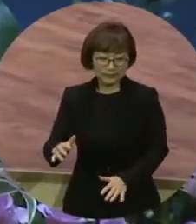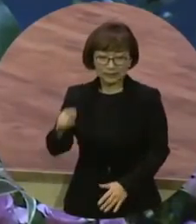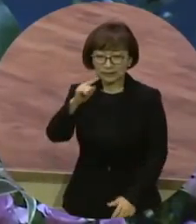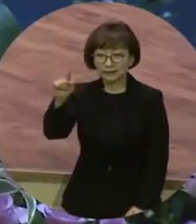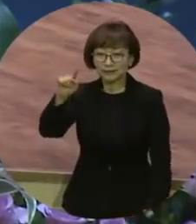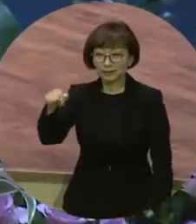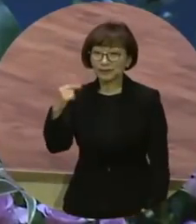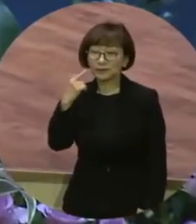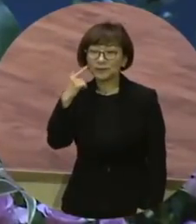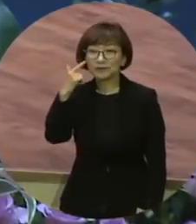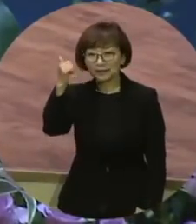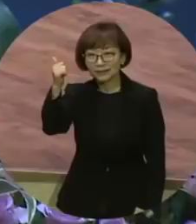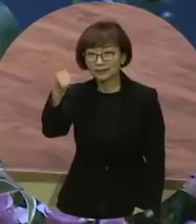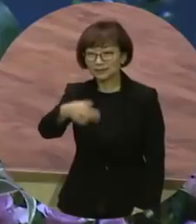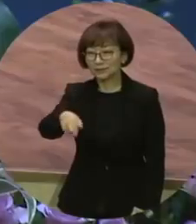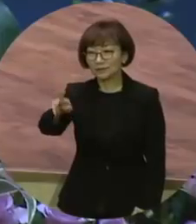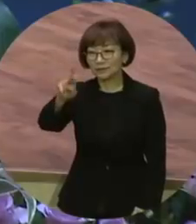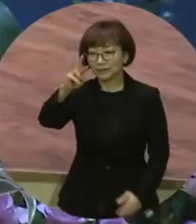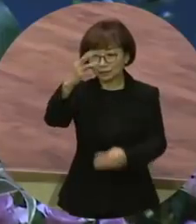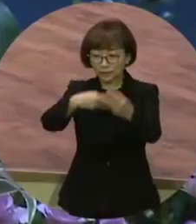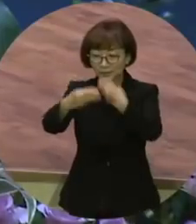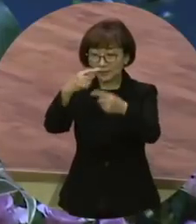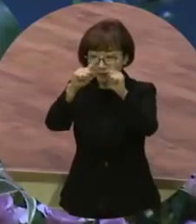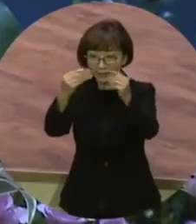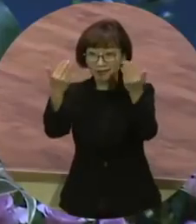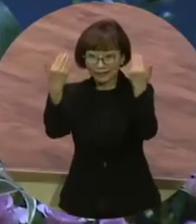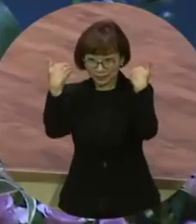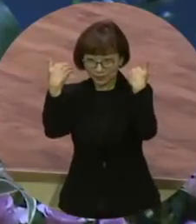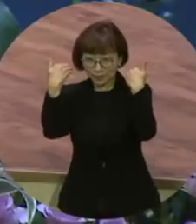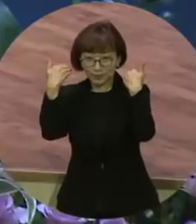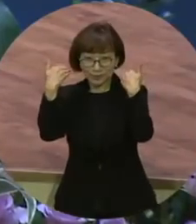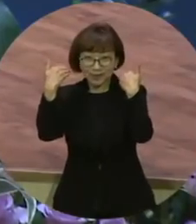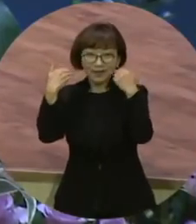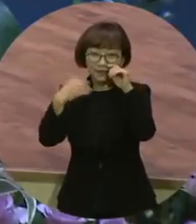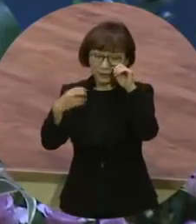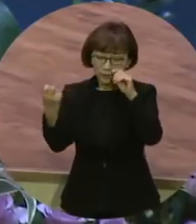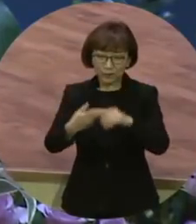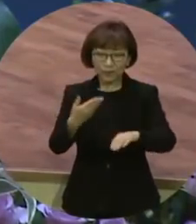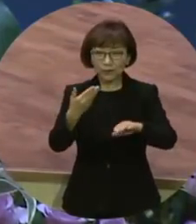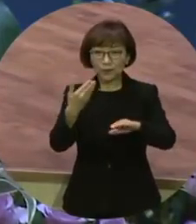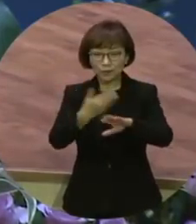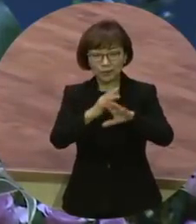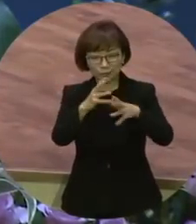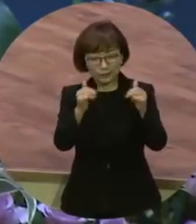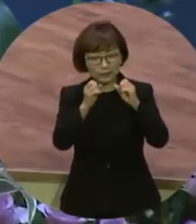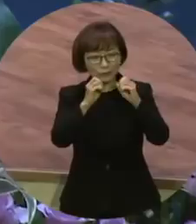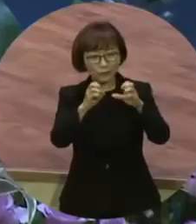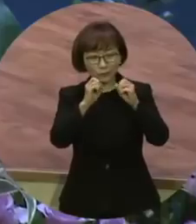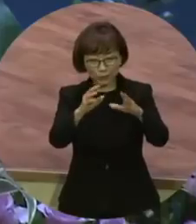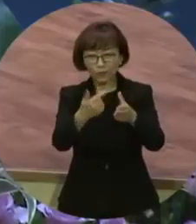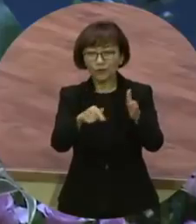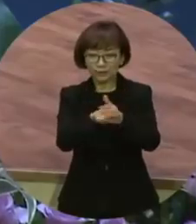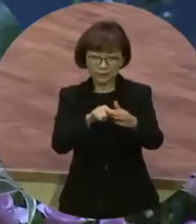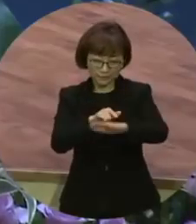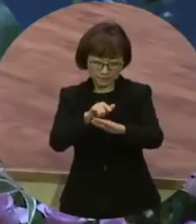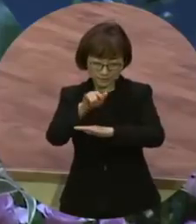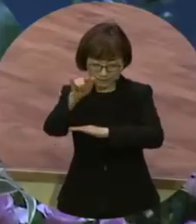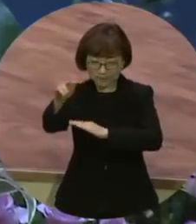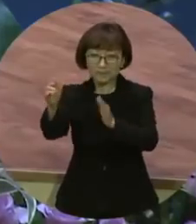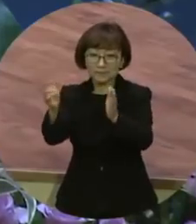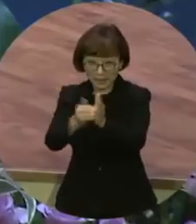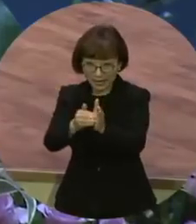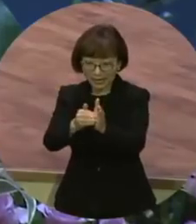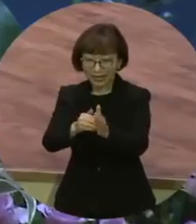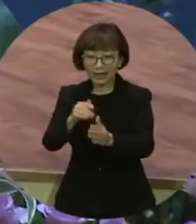미국 LA 아류 박사원 봄학기와 학위 수여식 또 다민족 전도 집회 참석 중에 계십니다. 목사님의 모든 일정 속에